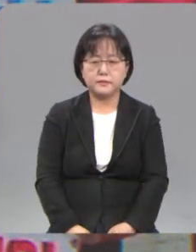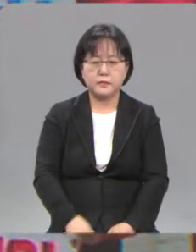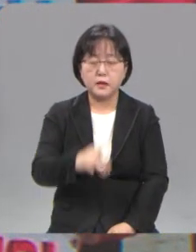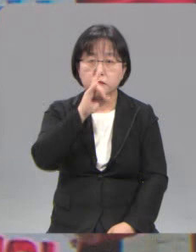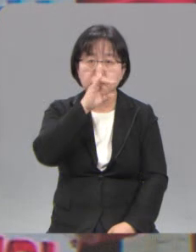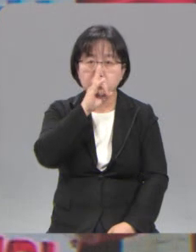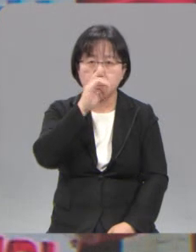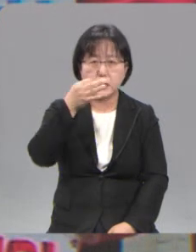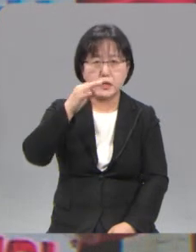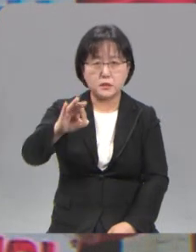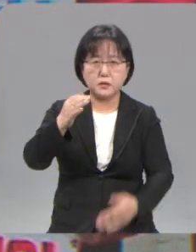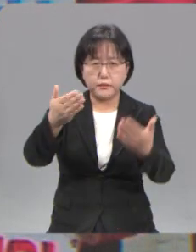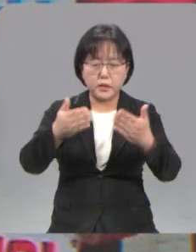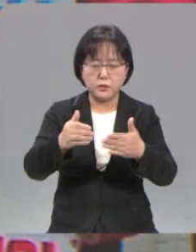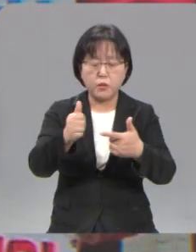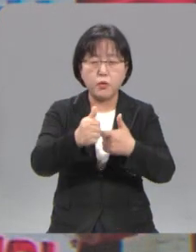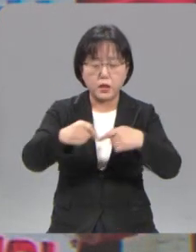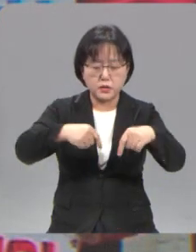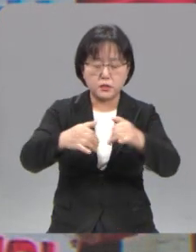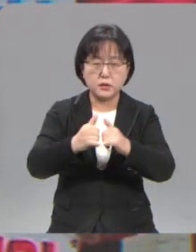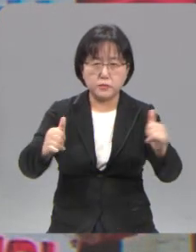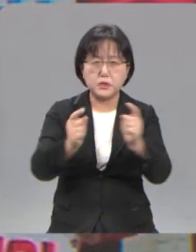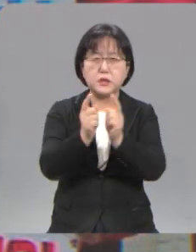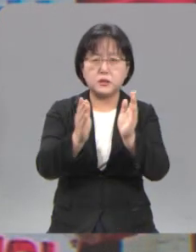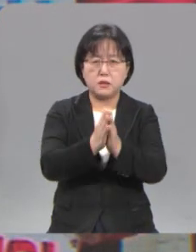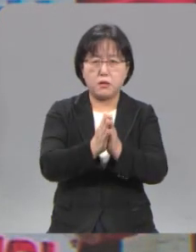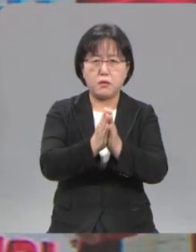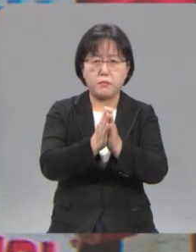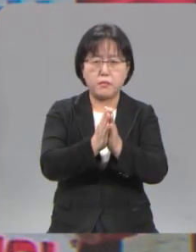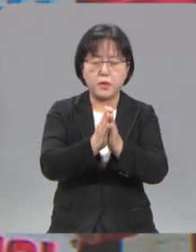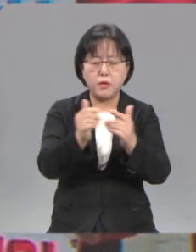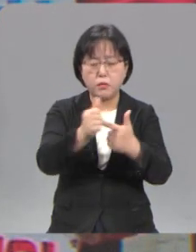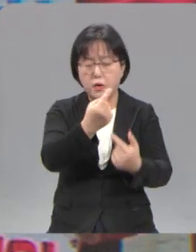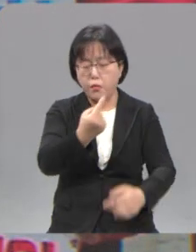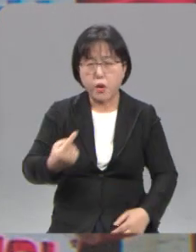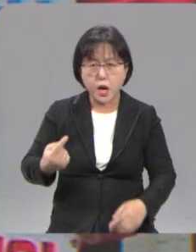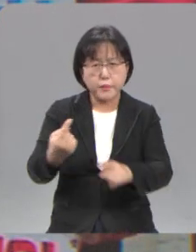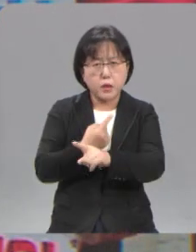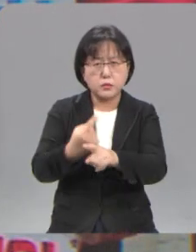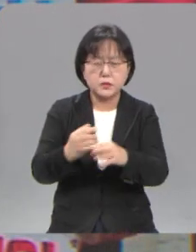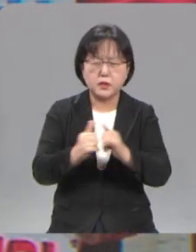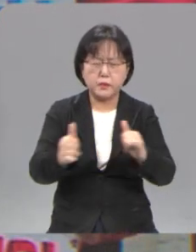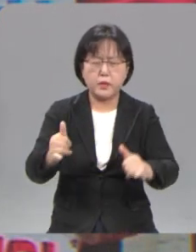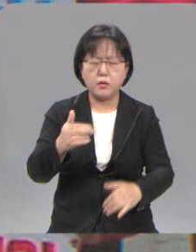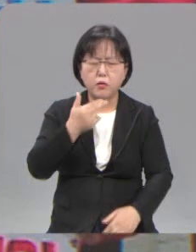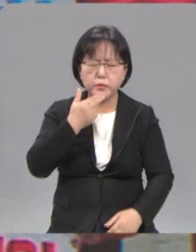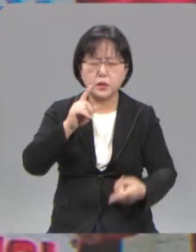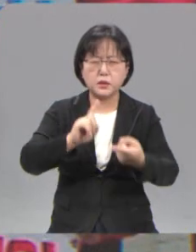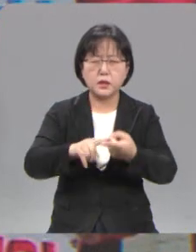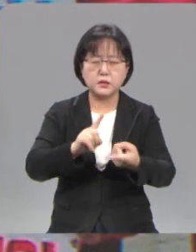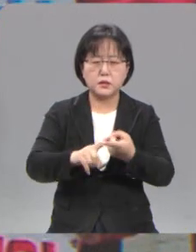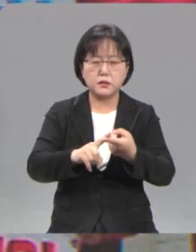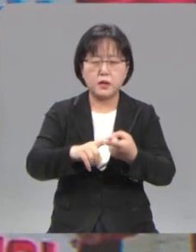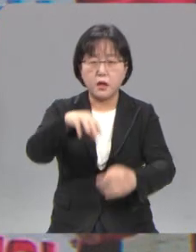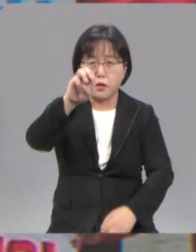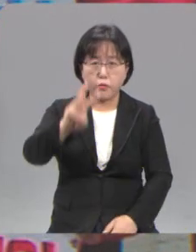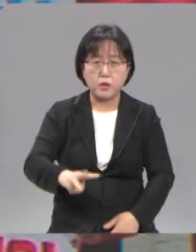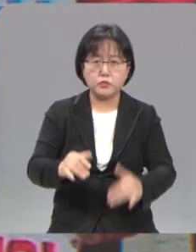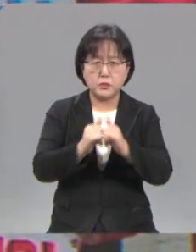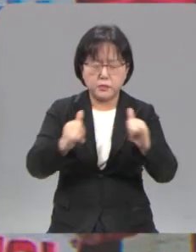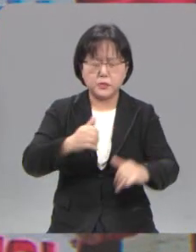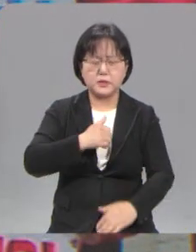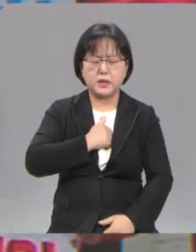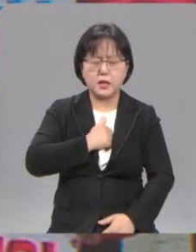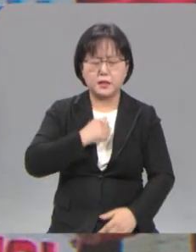중앙에서 인정받은 호남 출신 정치인들이 직접 호남에 내려가 바꿔보는 사람이 한 명도 없는 것을 보며 광주인